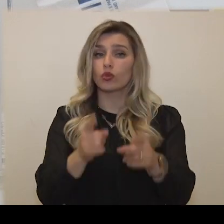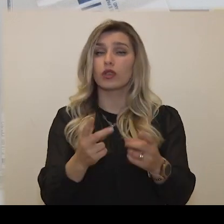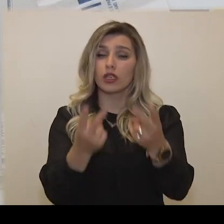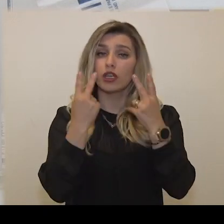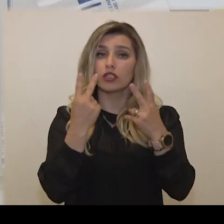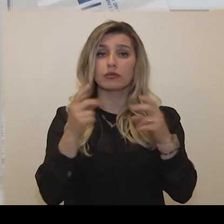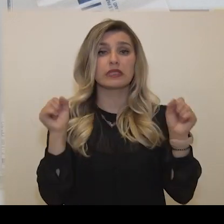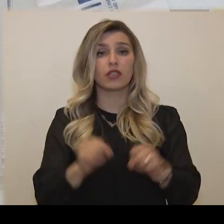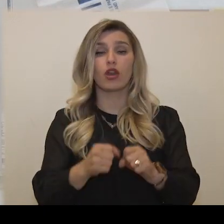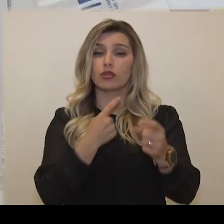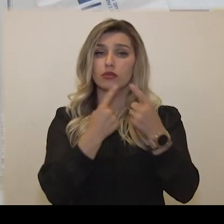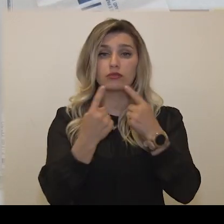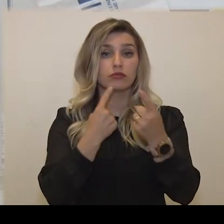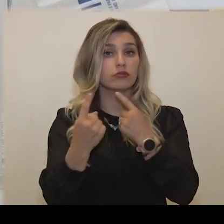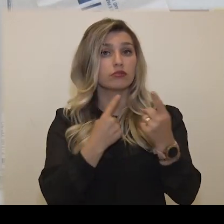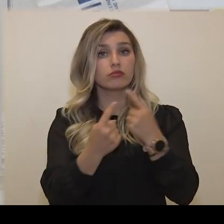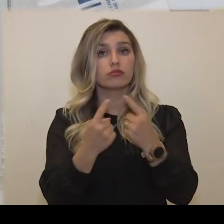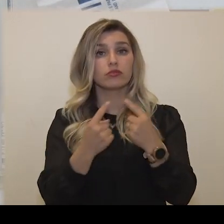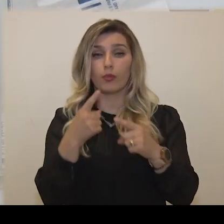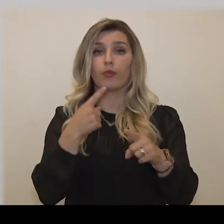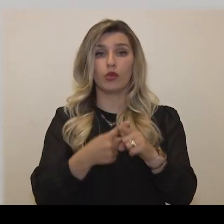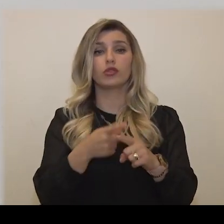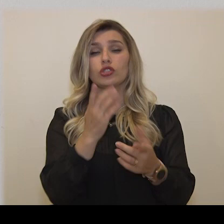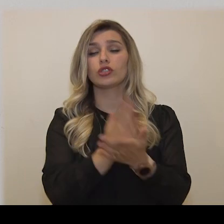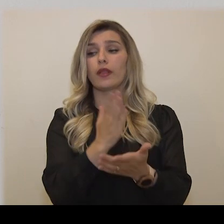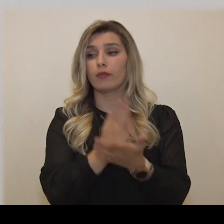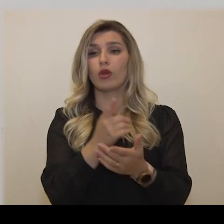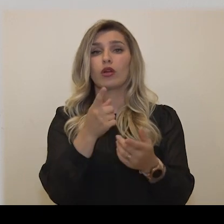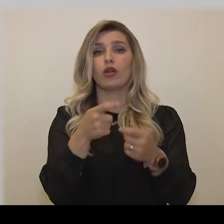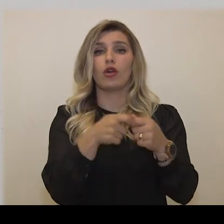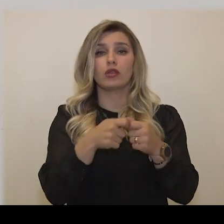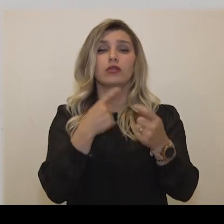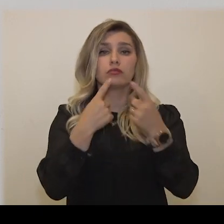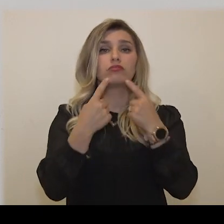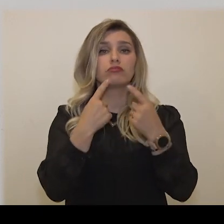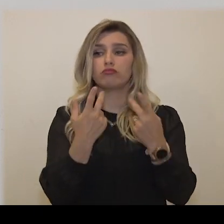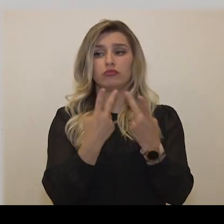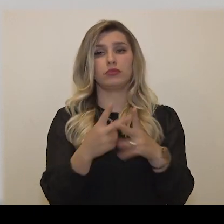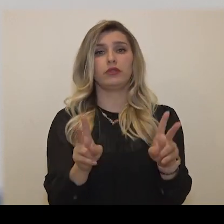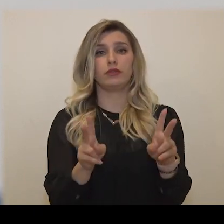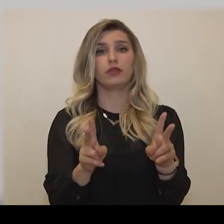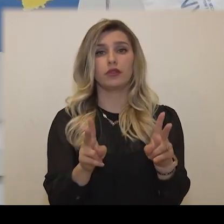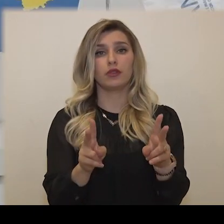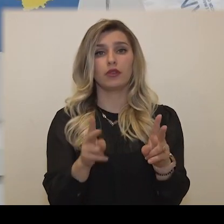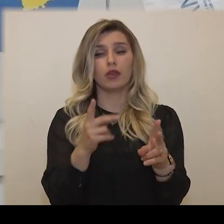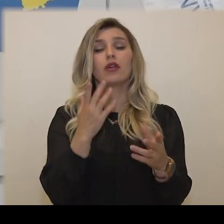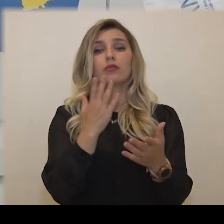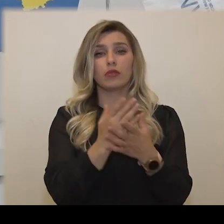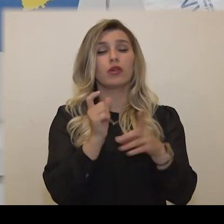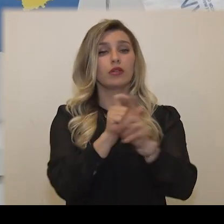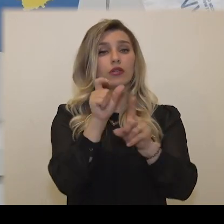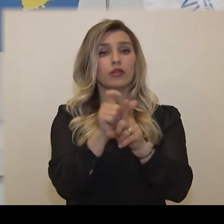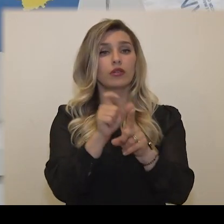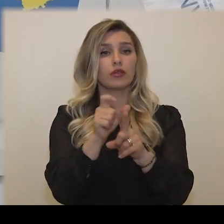jashtëzakonisht seriozisht, edhe pse gjithmonë e kanë ngritë shoqata e shurdhërve këtë çështje. Ta nga zyra